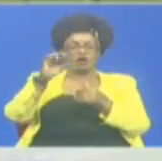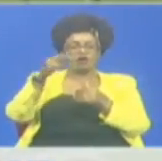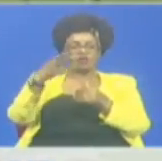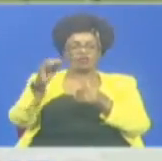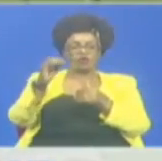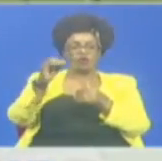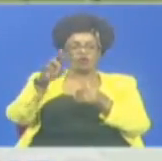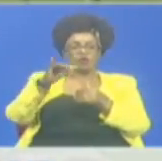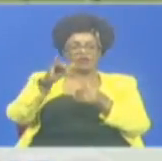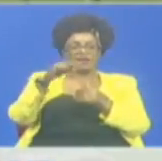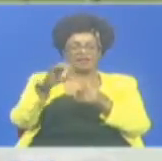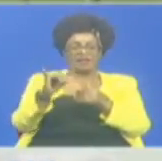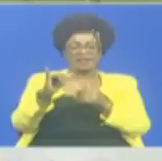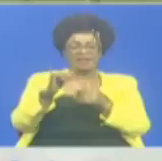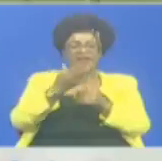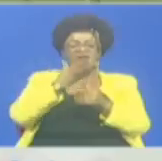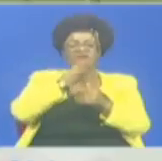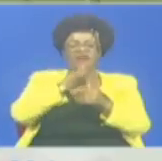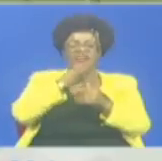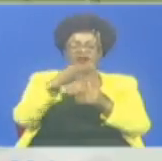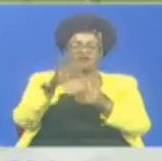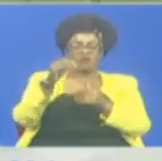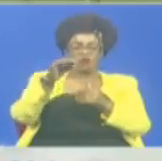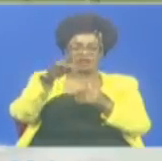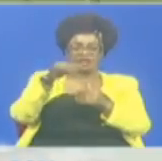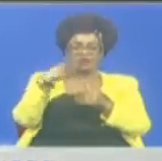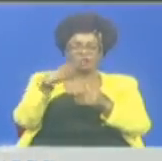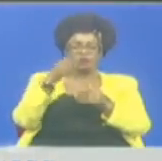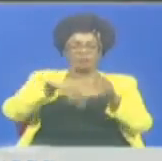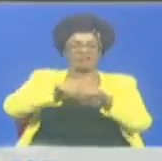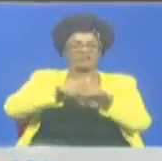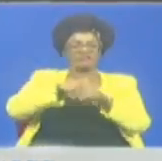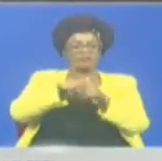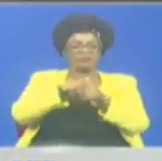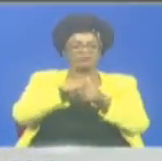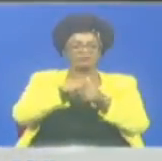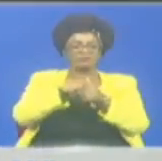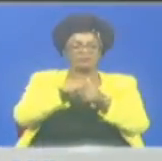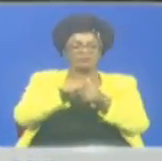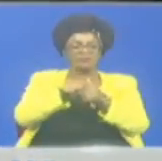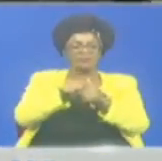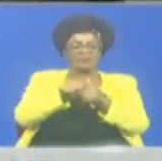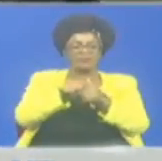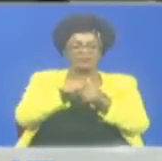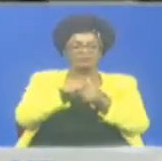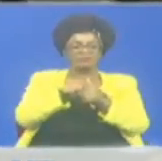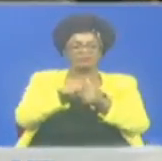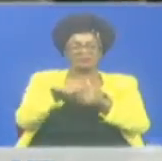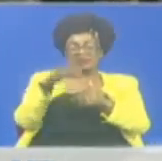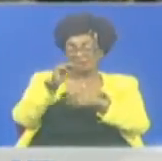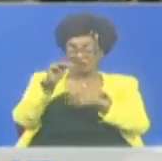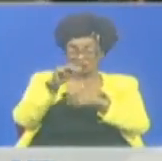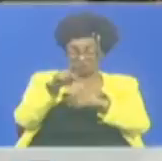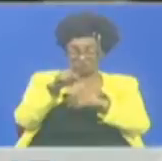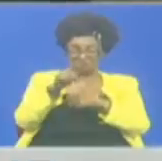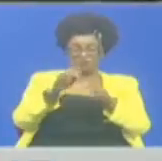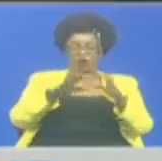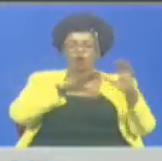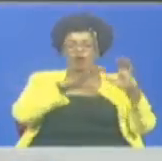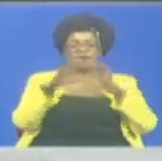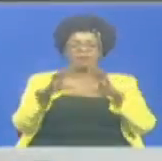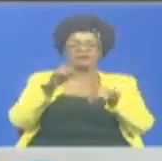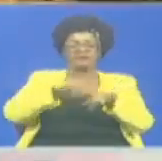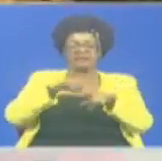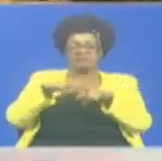father of Divock Origi who plays for Liverpool. Michael Koth alikuwa goalkeeper. Wakati aliumia